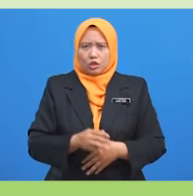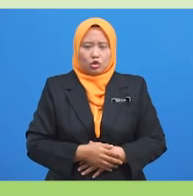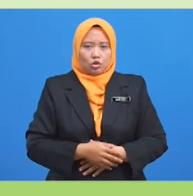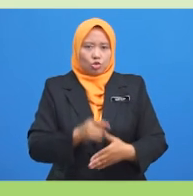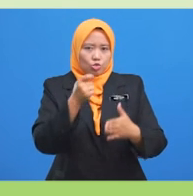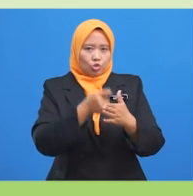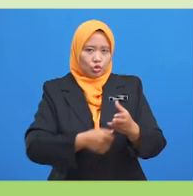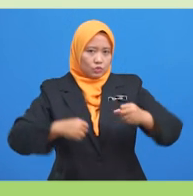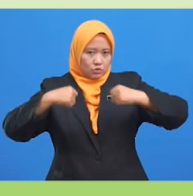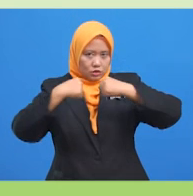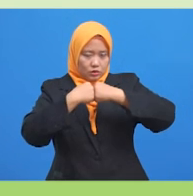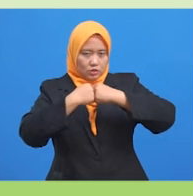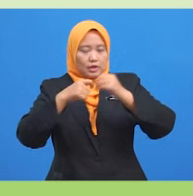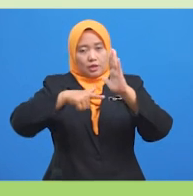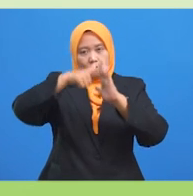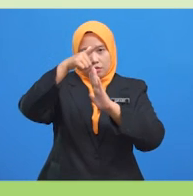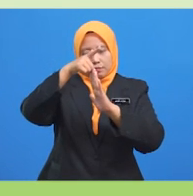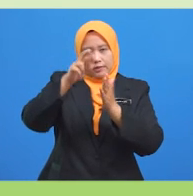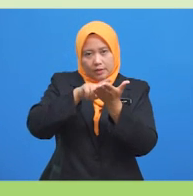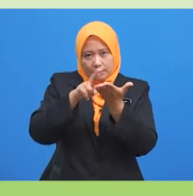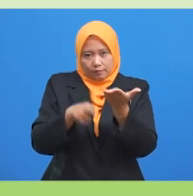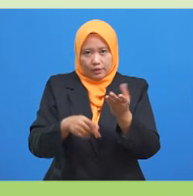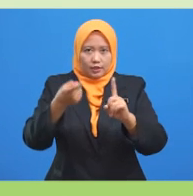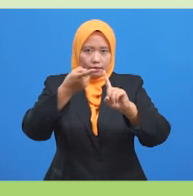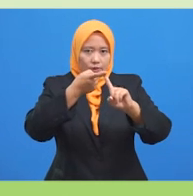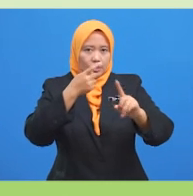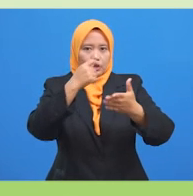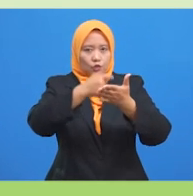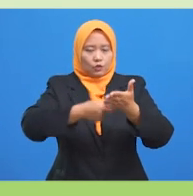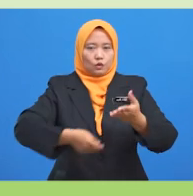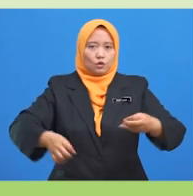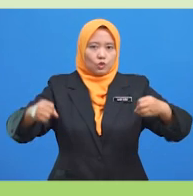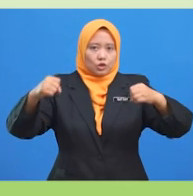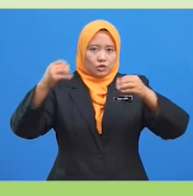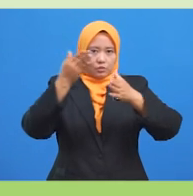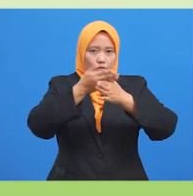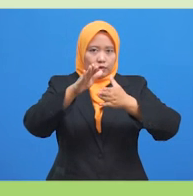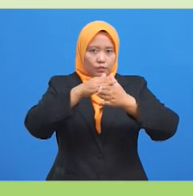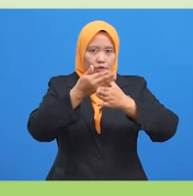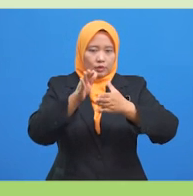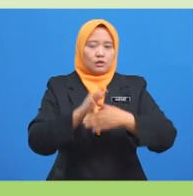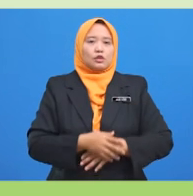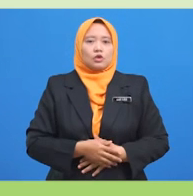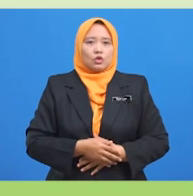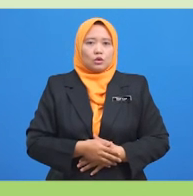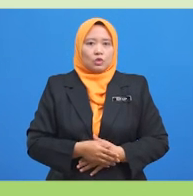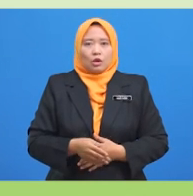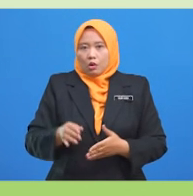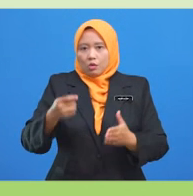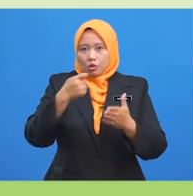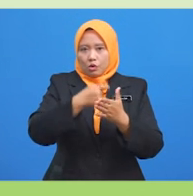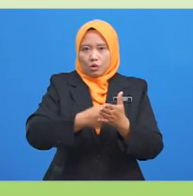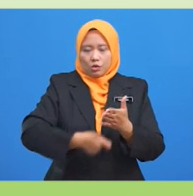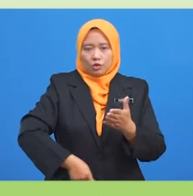rendah daripada kos purata. Apabila kos purata semakin meningkat, kos marginal adalah lebih